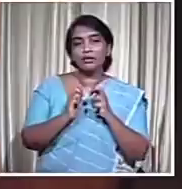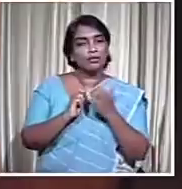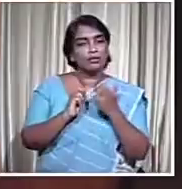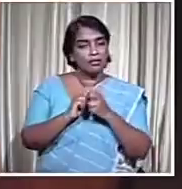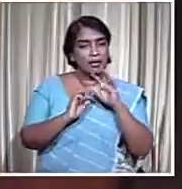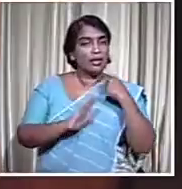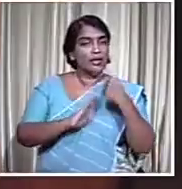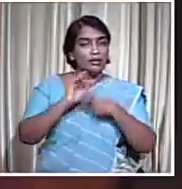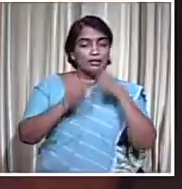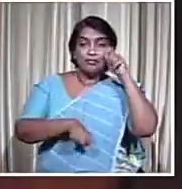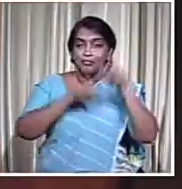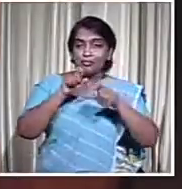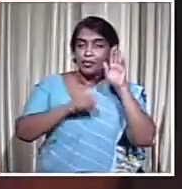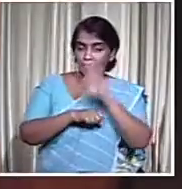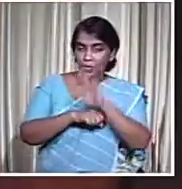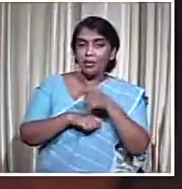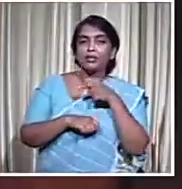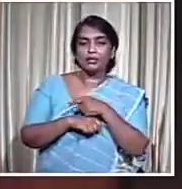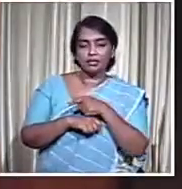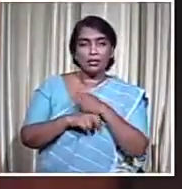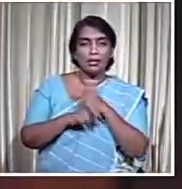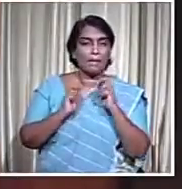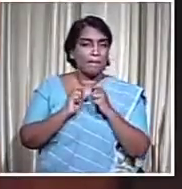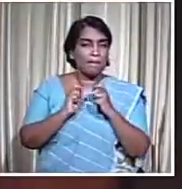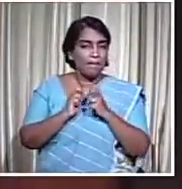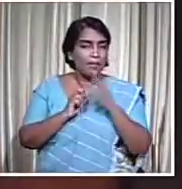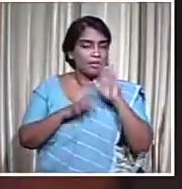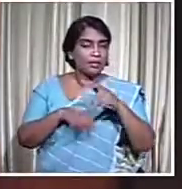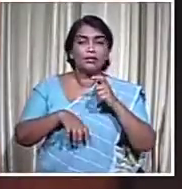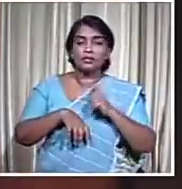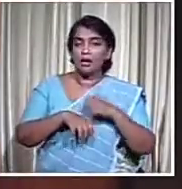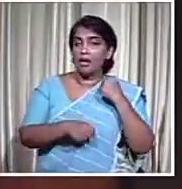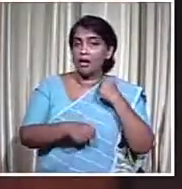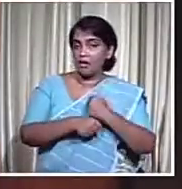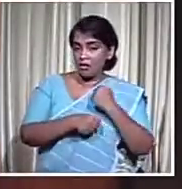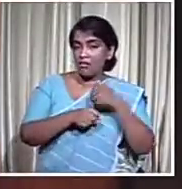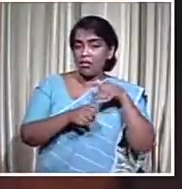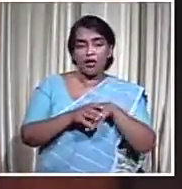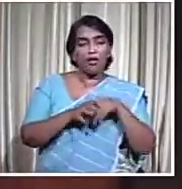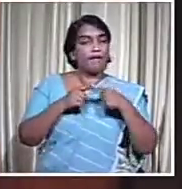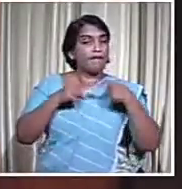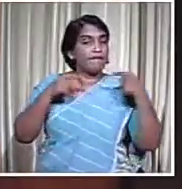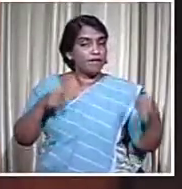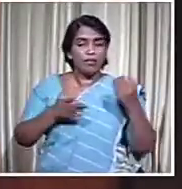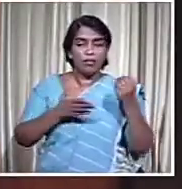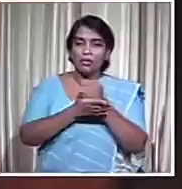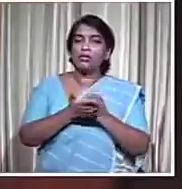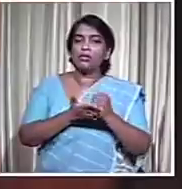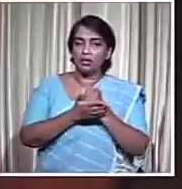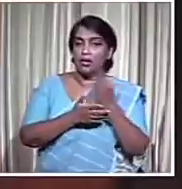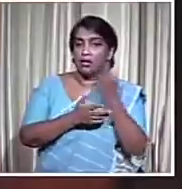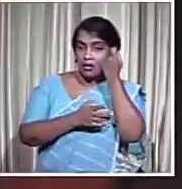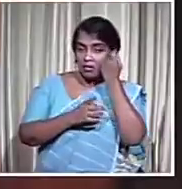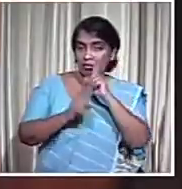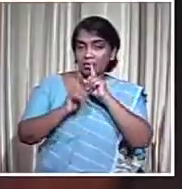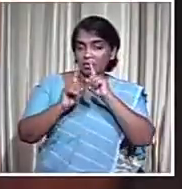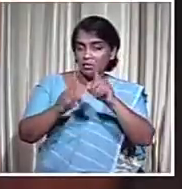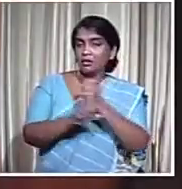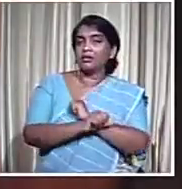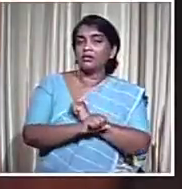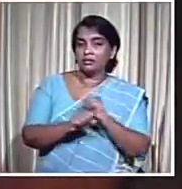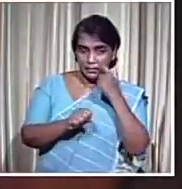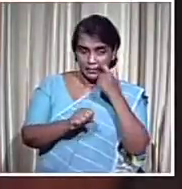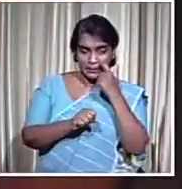போக்க ஆளும் தரப்பாலும் எதிர்த்தரப்பாலும் மிகச் சரியான எந்த ஒரு முன்மொழிவுகளும் முன்வைக்கப்படவில்லை என்பதையும் இங்கே பதிவு செய்து கொள்ள